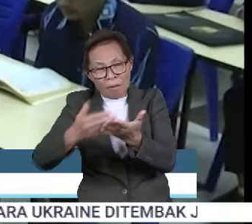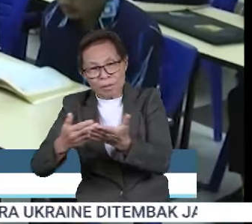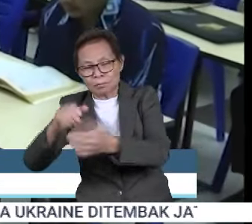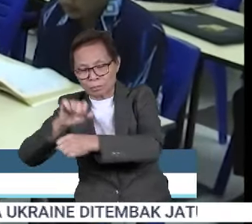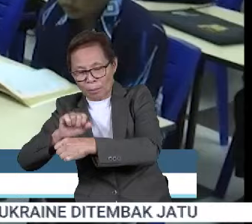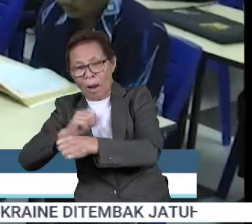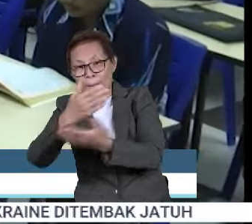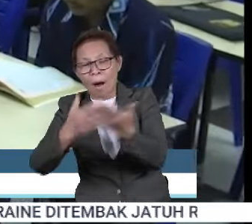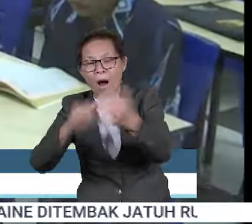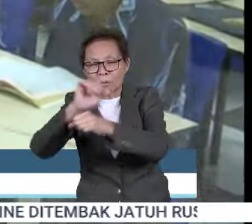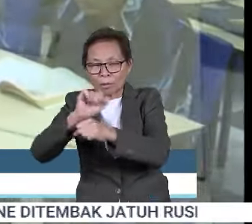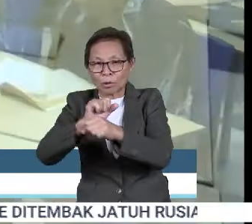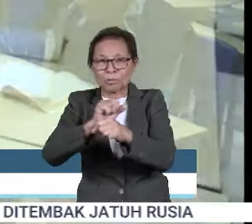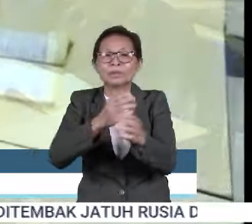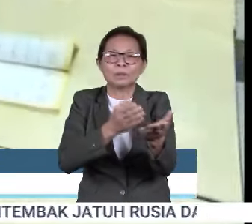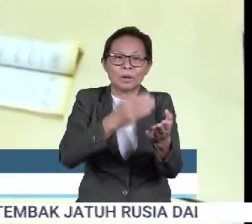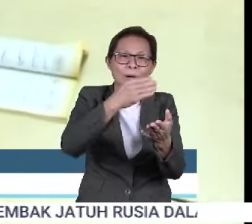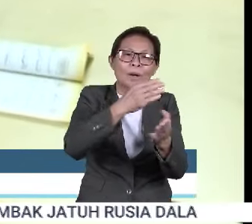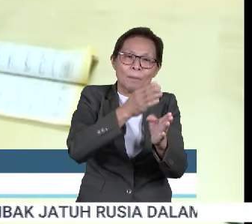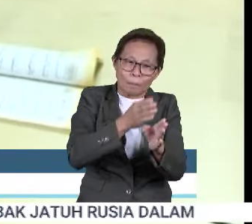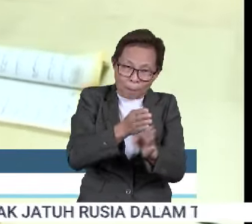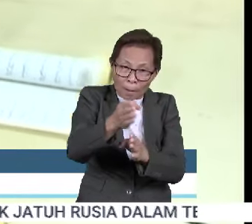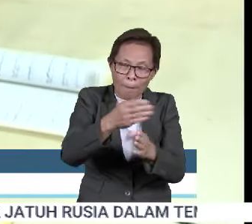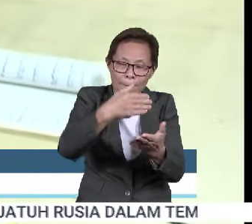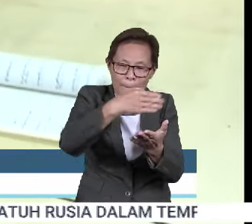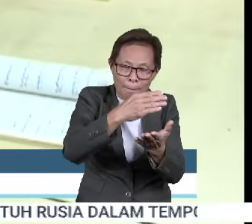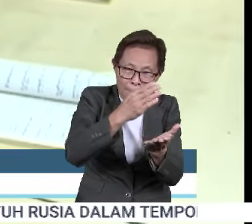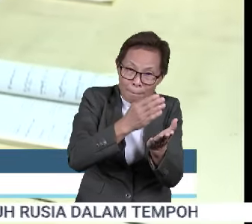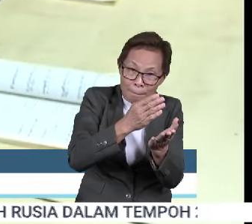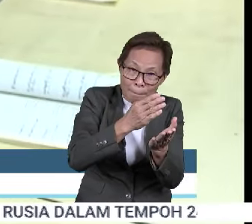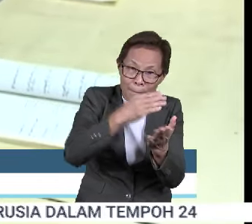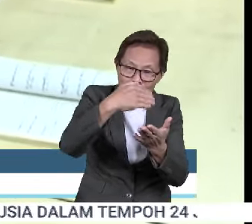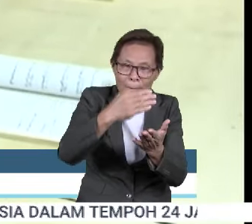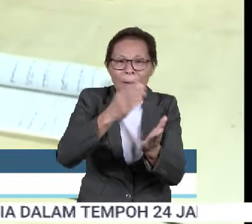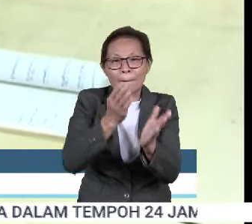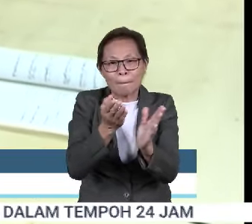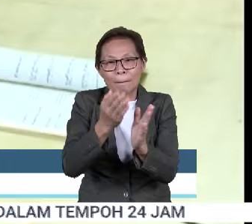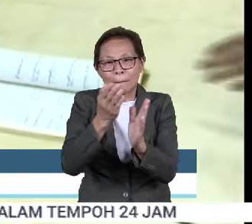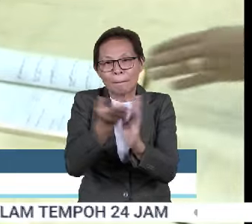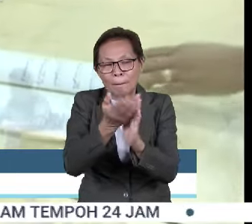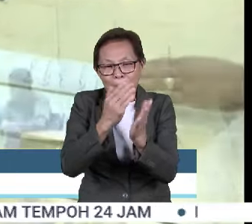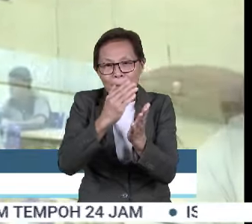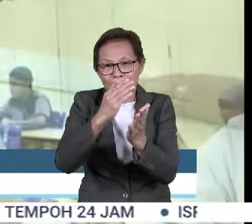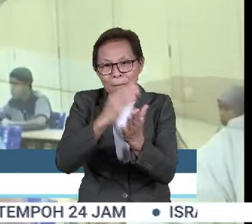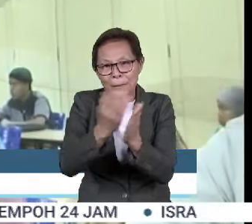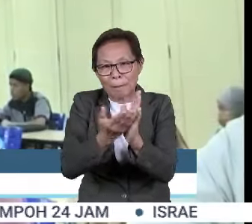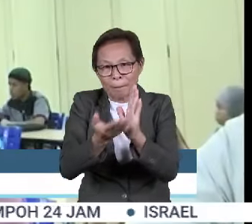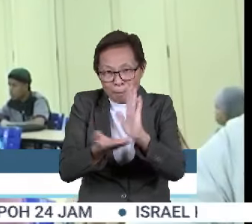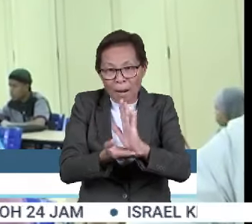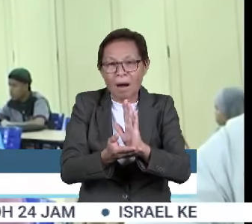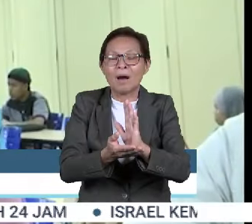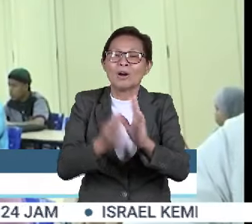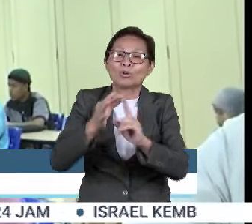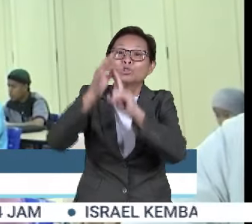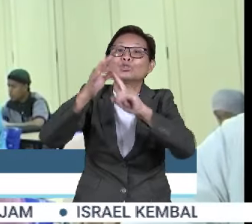bekerja di sektor-sektor kerajaan, ya, khususnya badan-badan beruniform, dan ada juga di kalangan lepasan